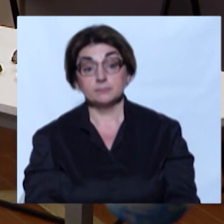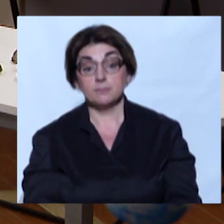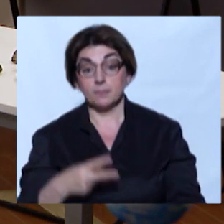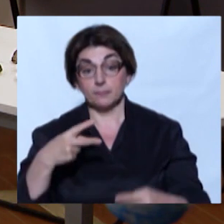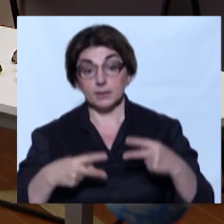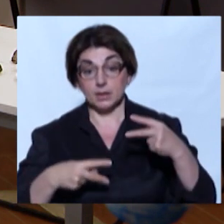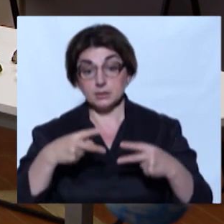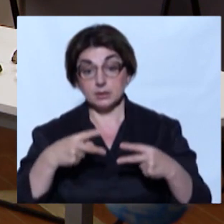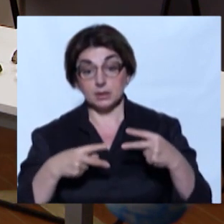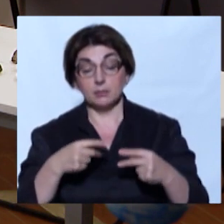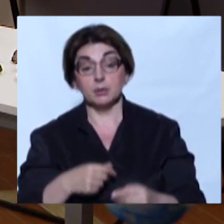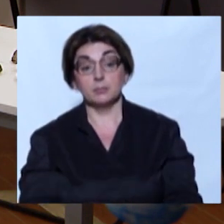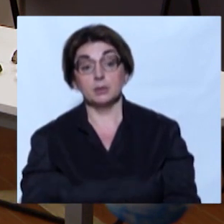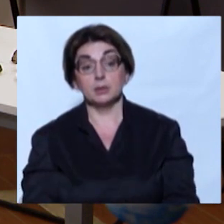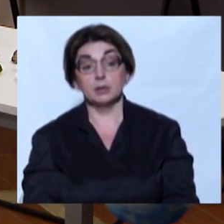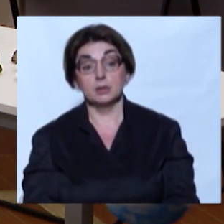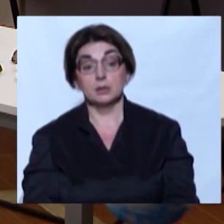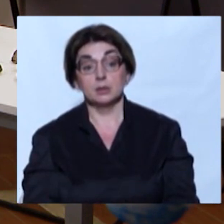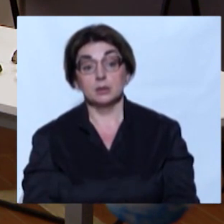რეაქცია აქაც გათანაბრება დასჭირდება.